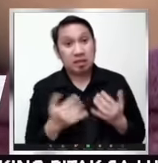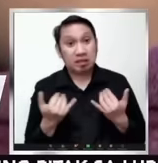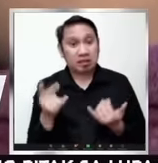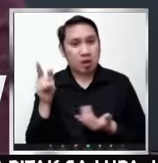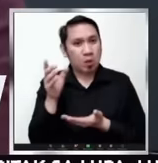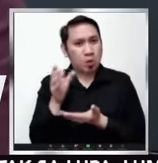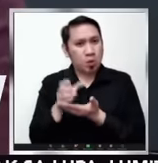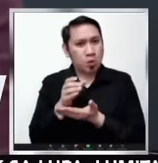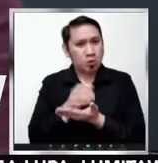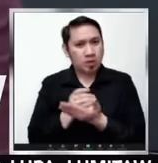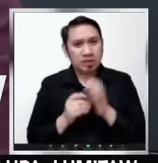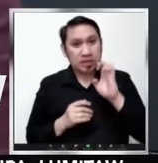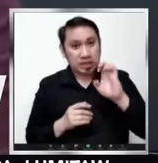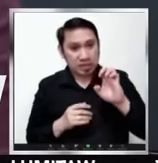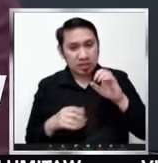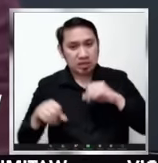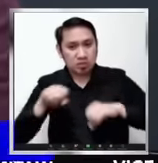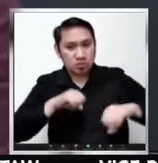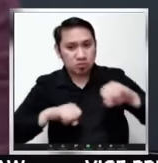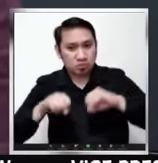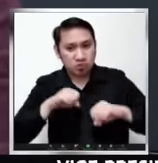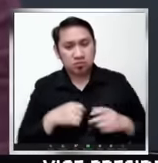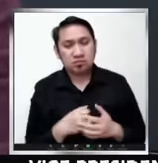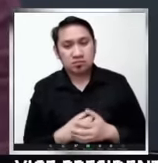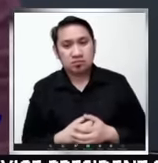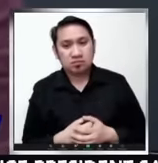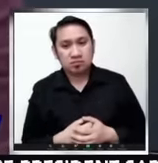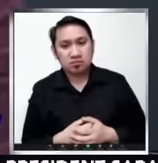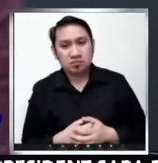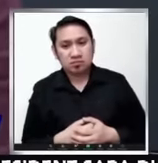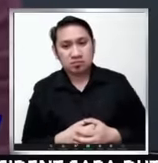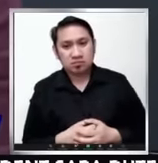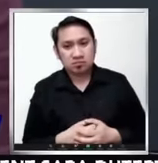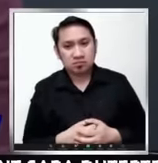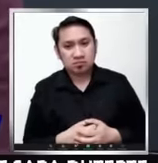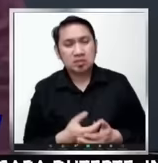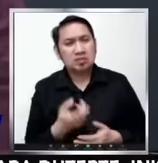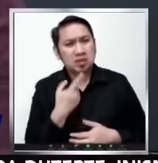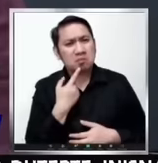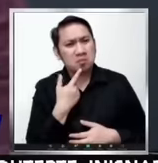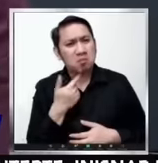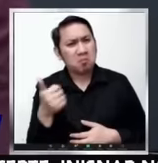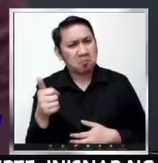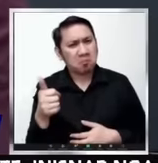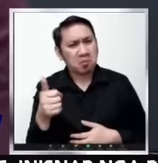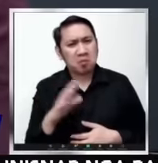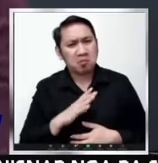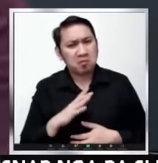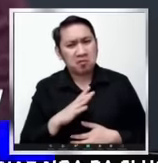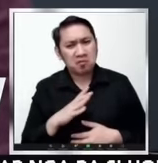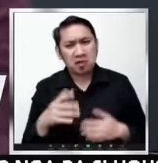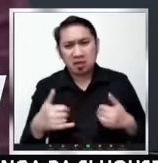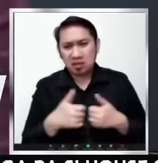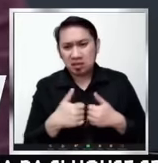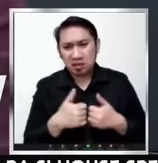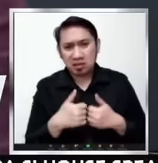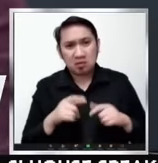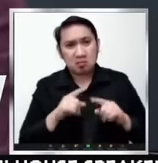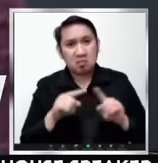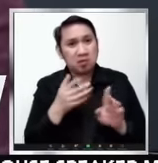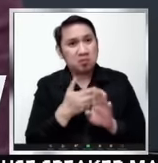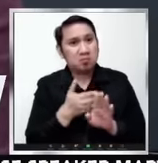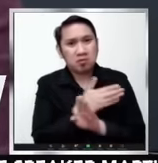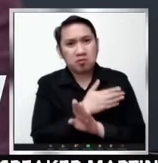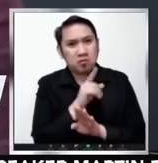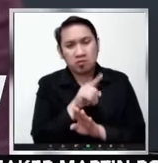Esports. Magulang ko sabi naman nila na okay lang sa kanilang gaming. Sa ngayon ha, pero before when I was a